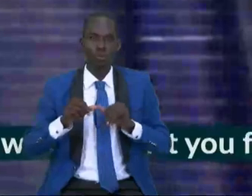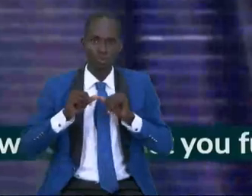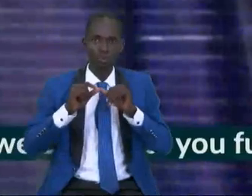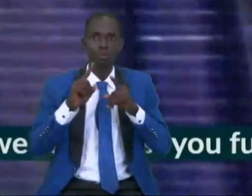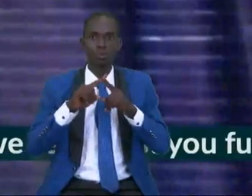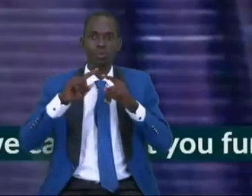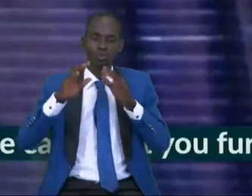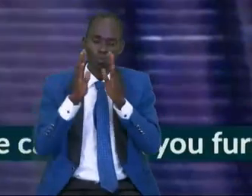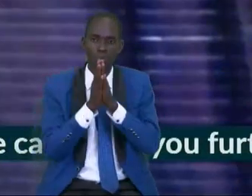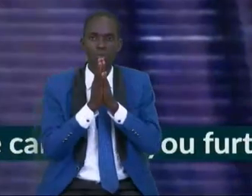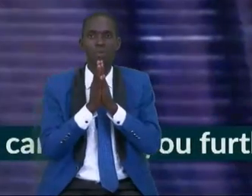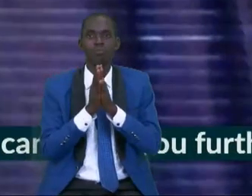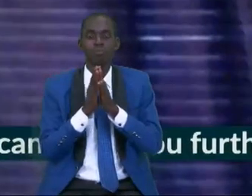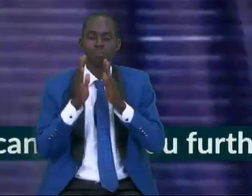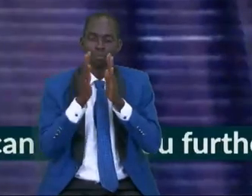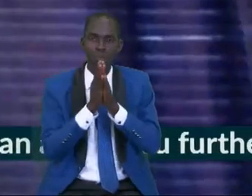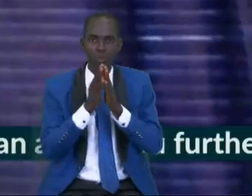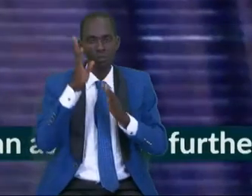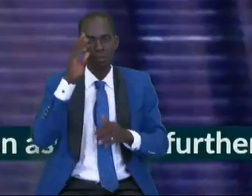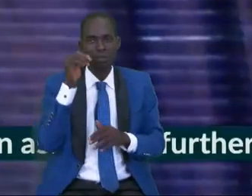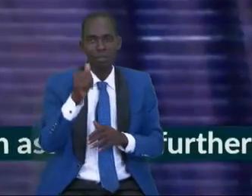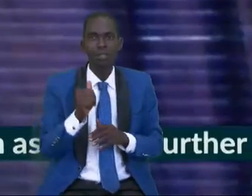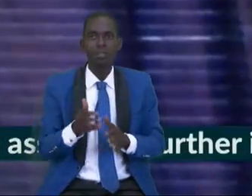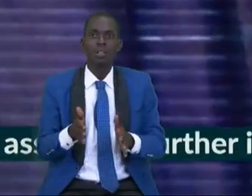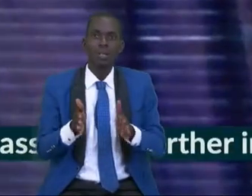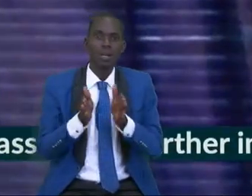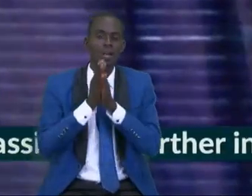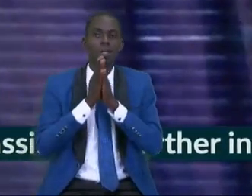pas ce soir.